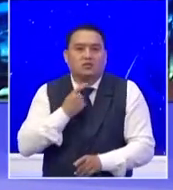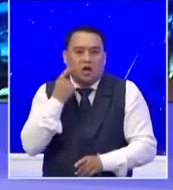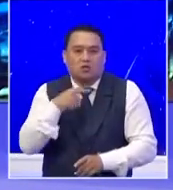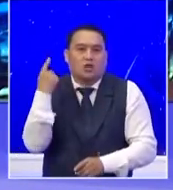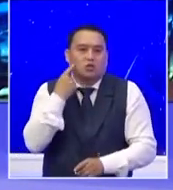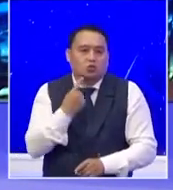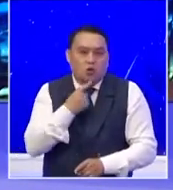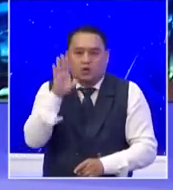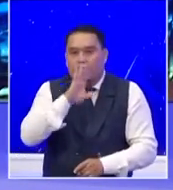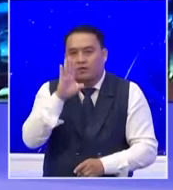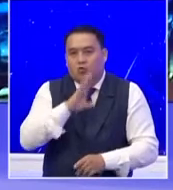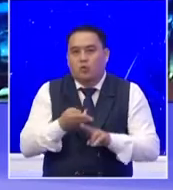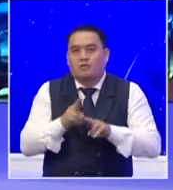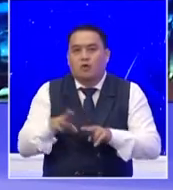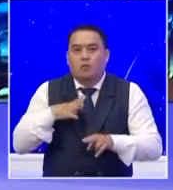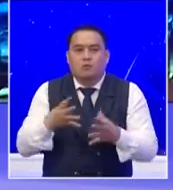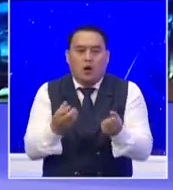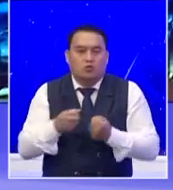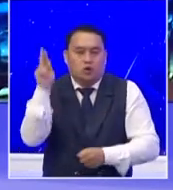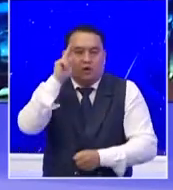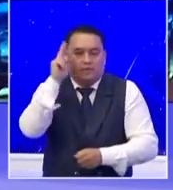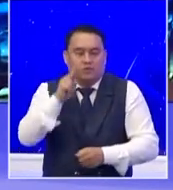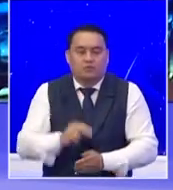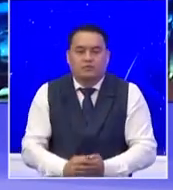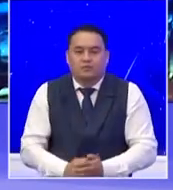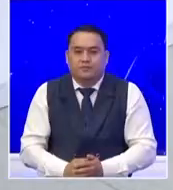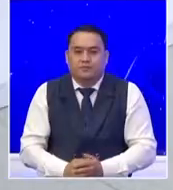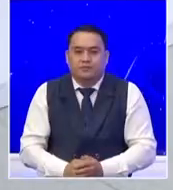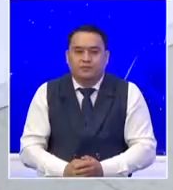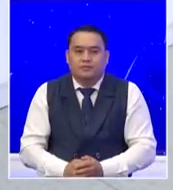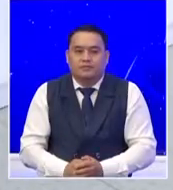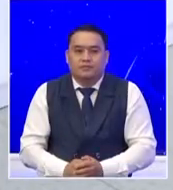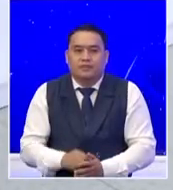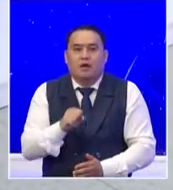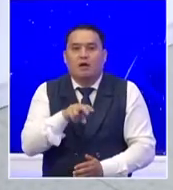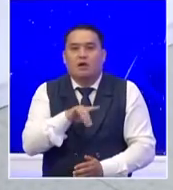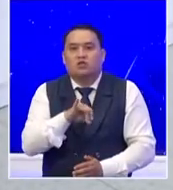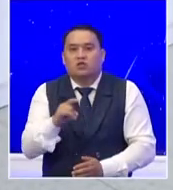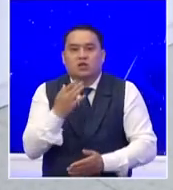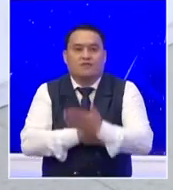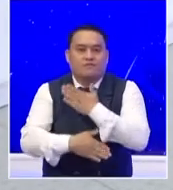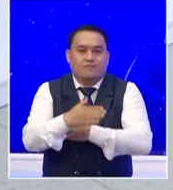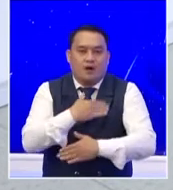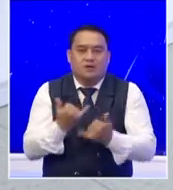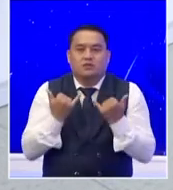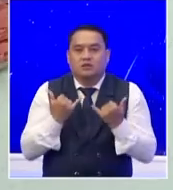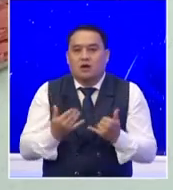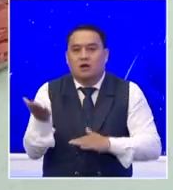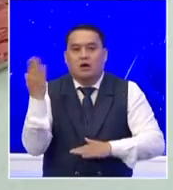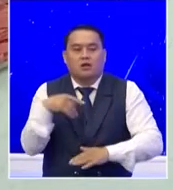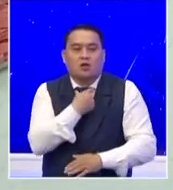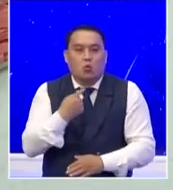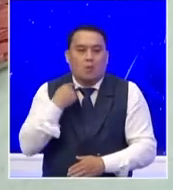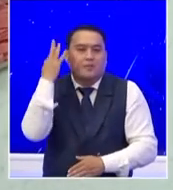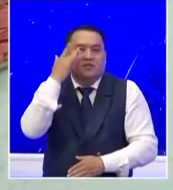зуботехники с нарушением слуха теперь также получают знания дистанционно. Алишер Толюбеков – инвалид по слуху с детства. С ранних лет